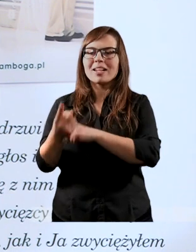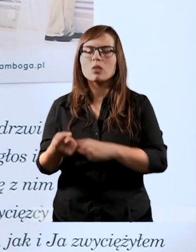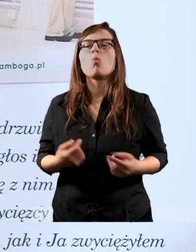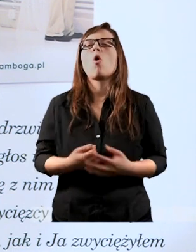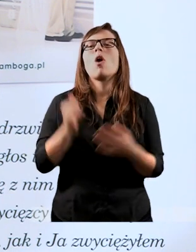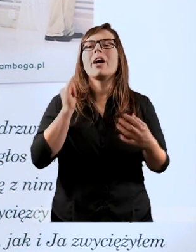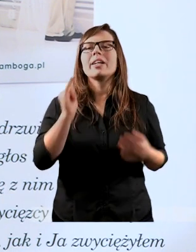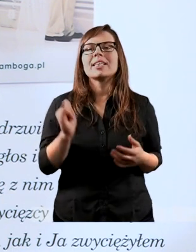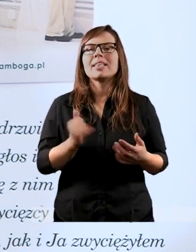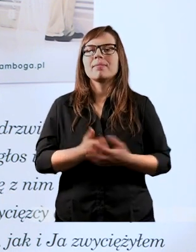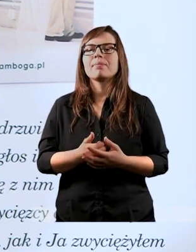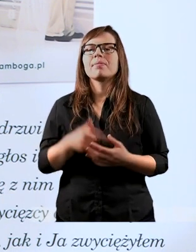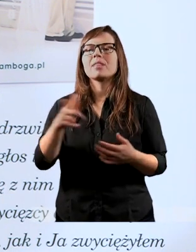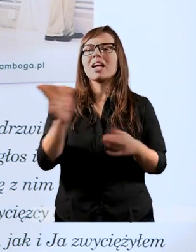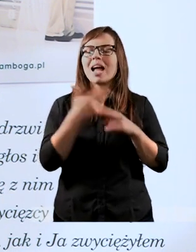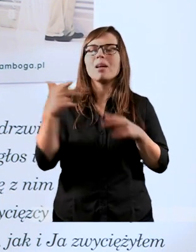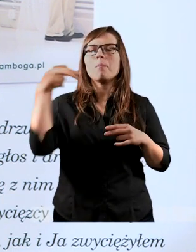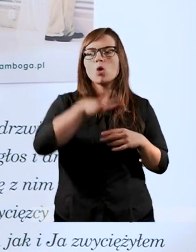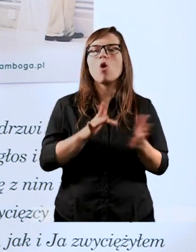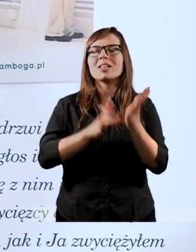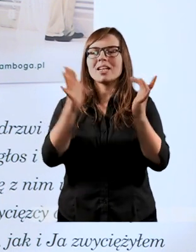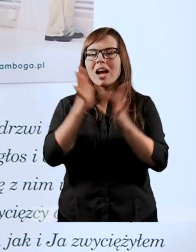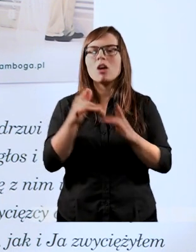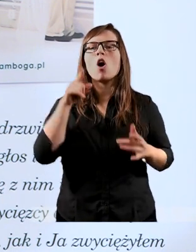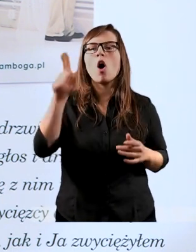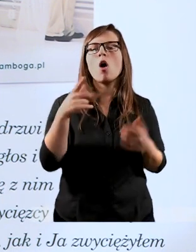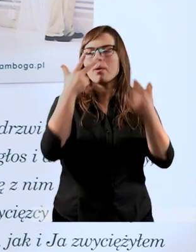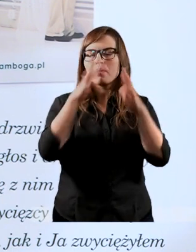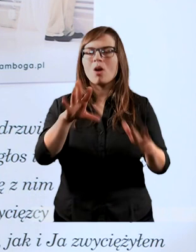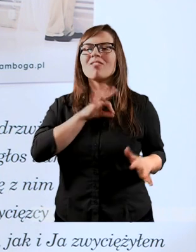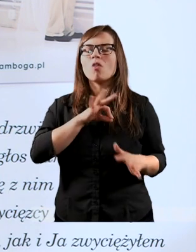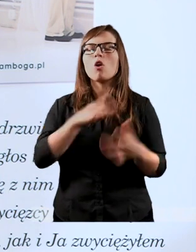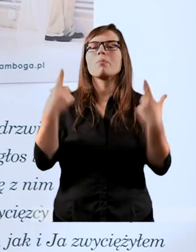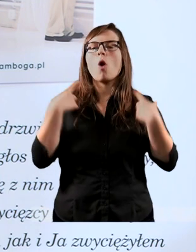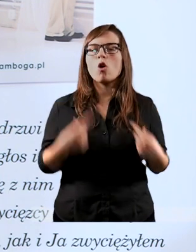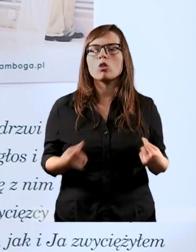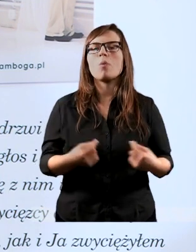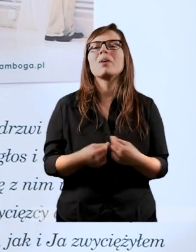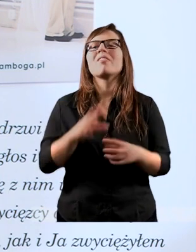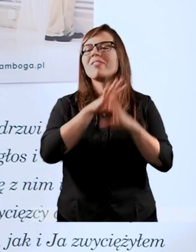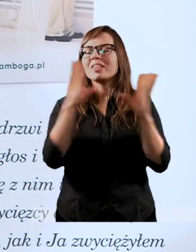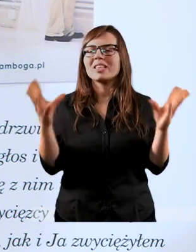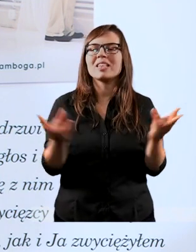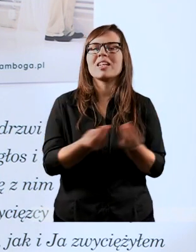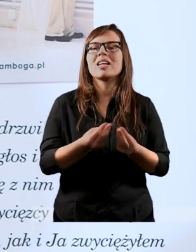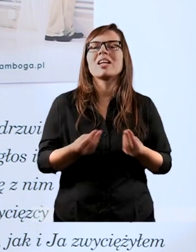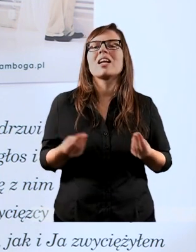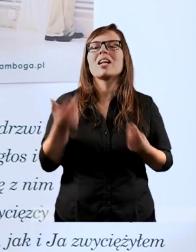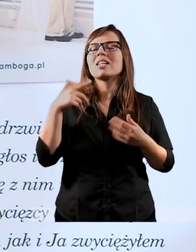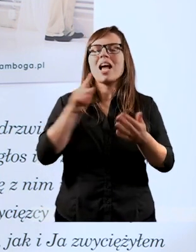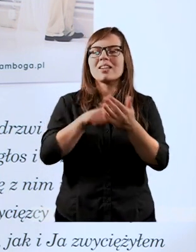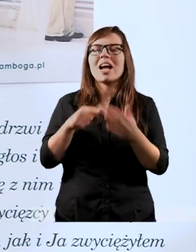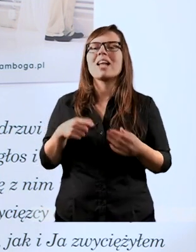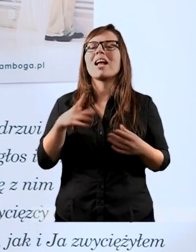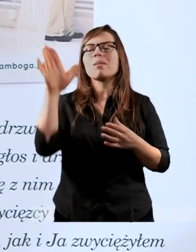i kiedy przychodzi Pan Jezus, On pokazuje swoją osobą czysty, niczym